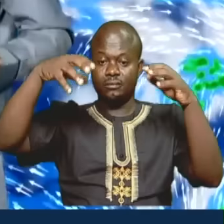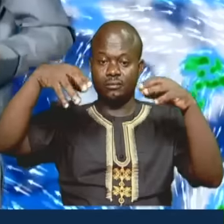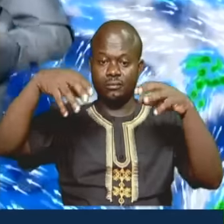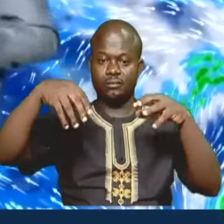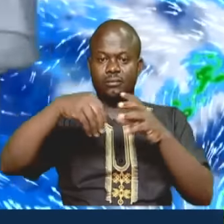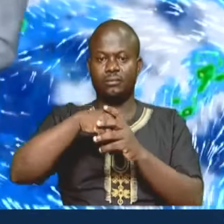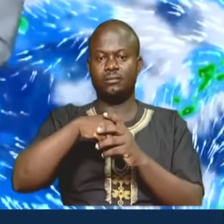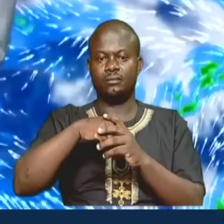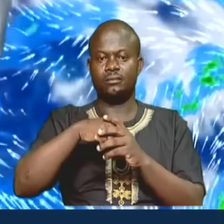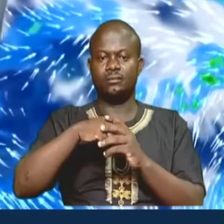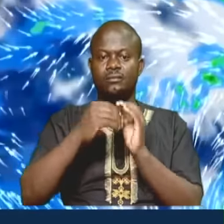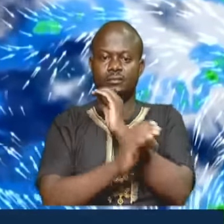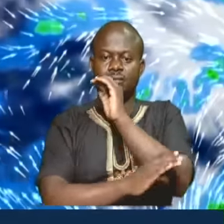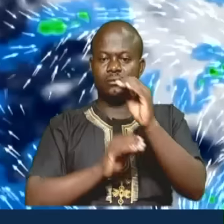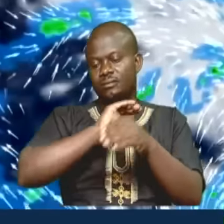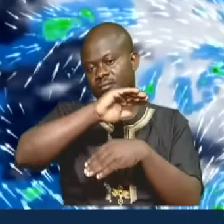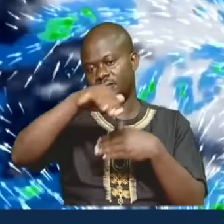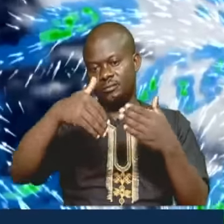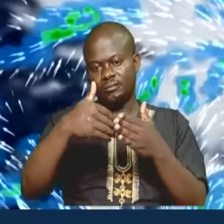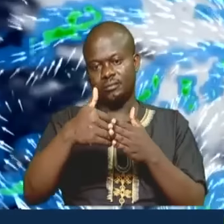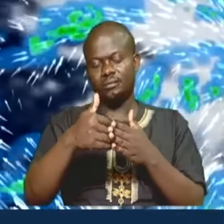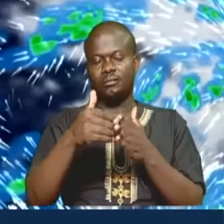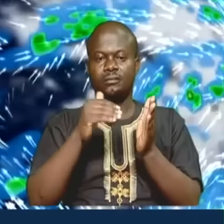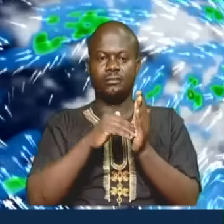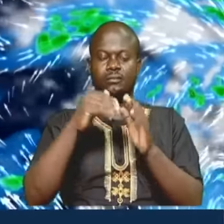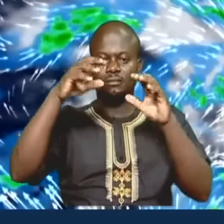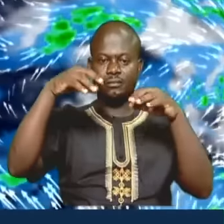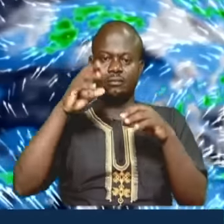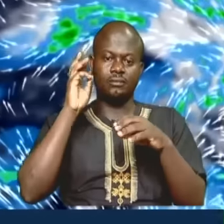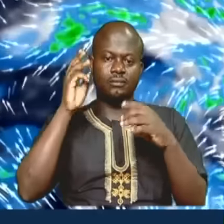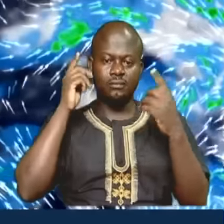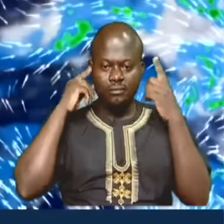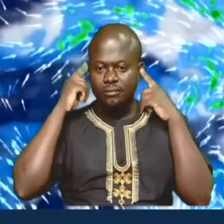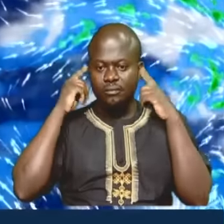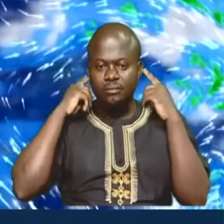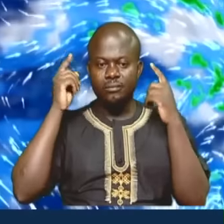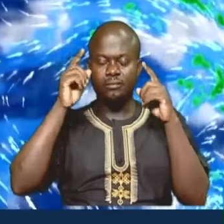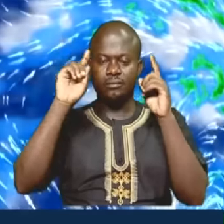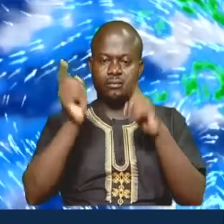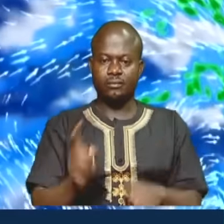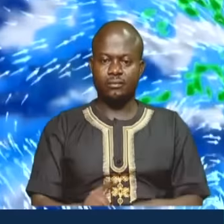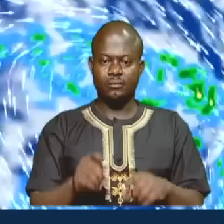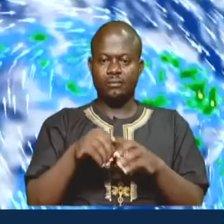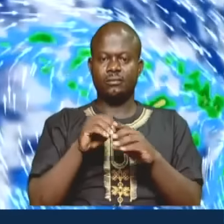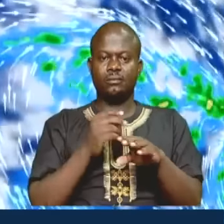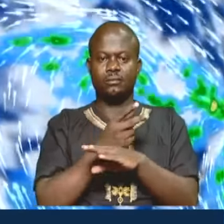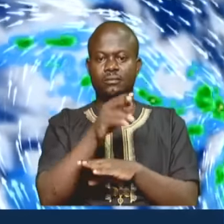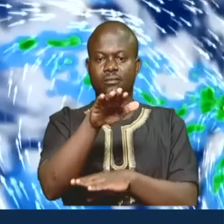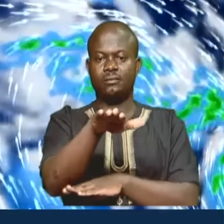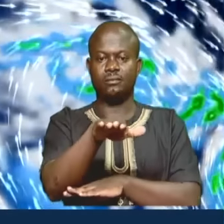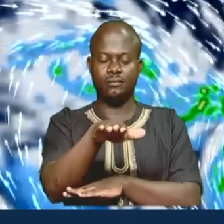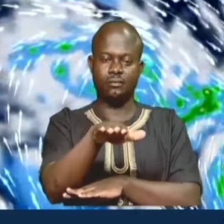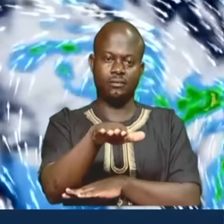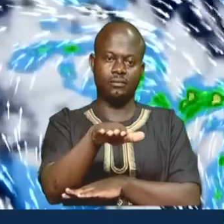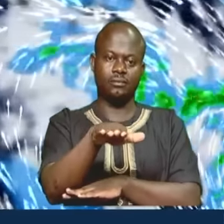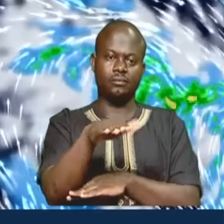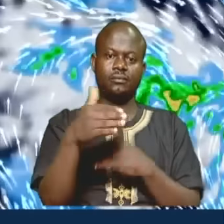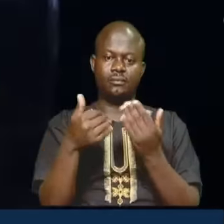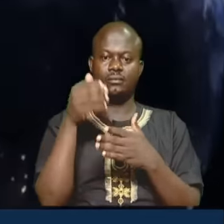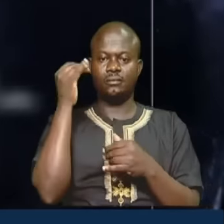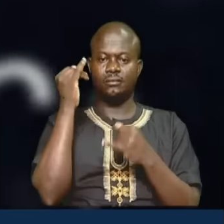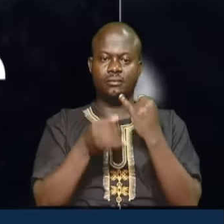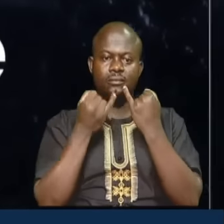mu gihugu hose. Iyi mvura kandi ikazumvikanamo inkuba ku masaha y'igicamunsi. Reka